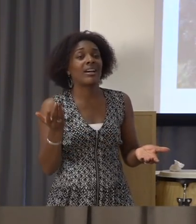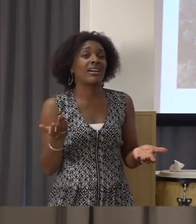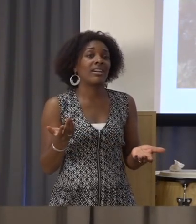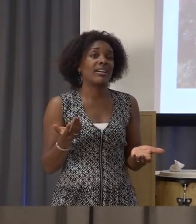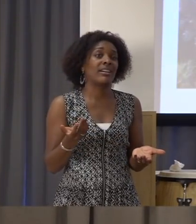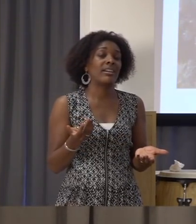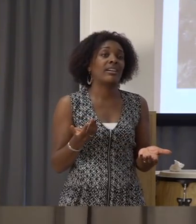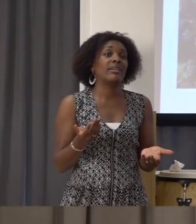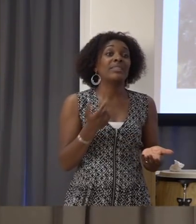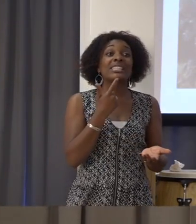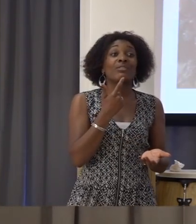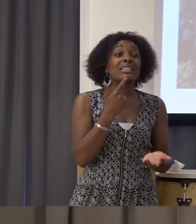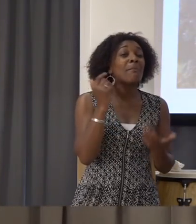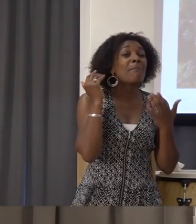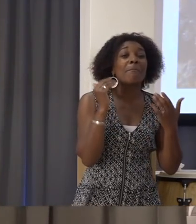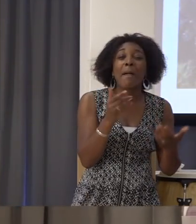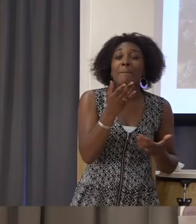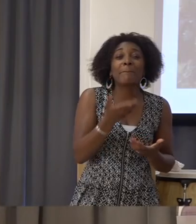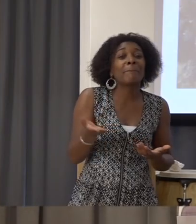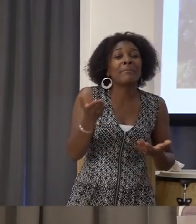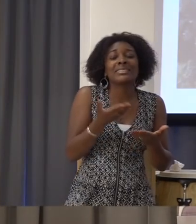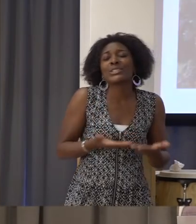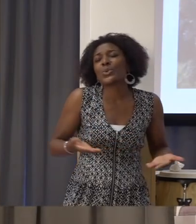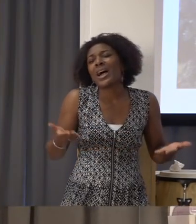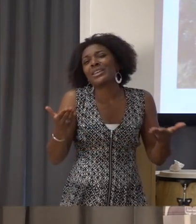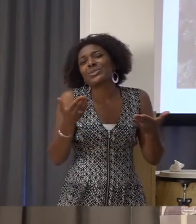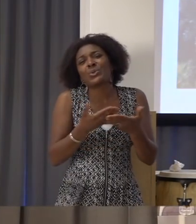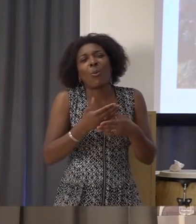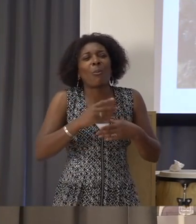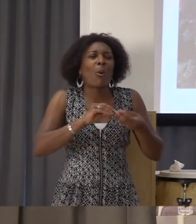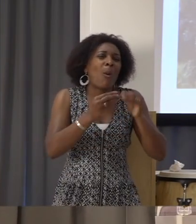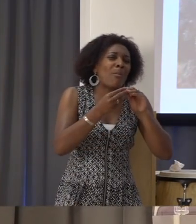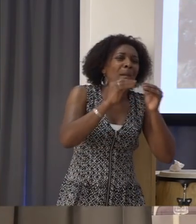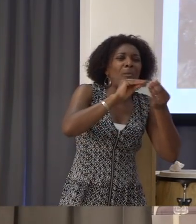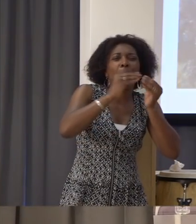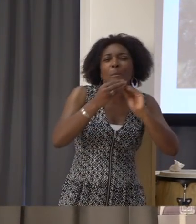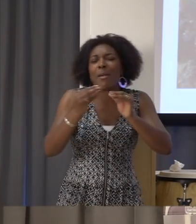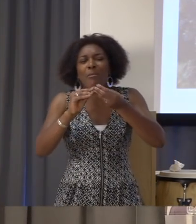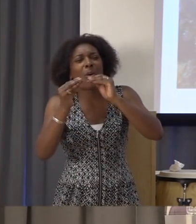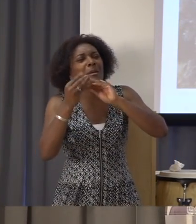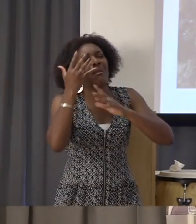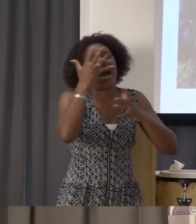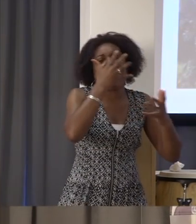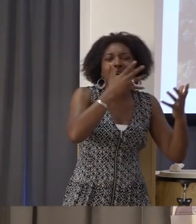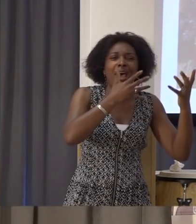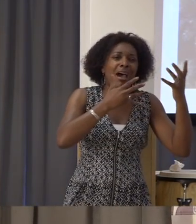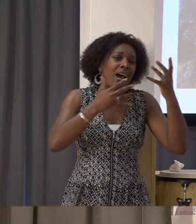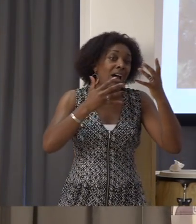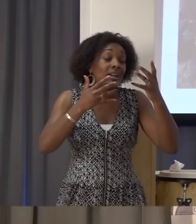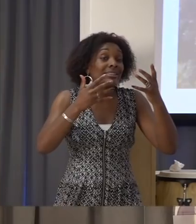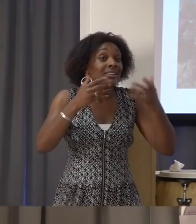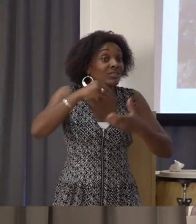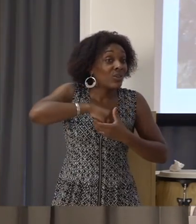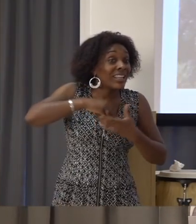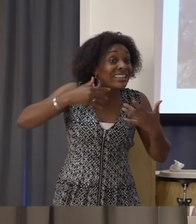Donc, ce qui veut dire, quels que soient les temps que nous passons aujourd'hui, quels que soient les vents contraires qui souffrent sur nos vies aujourd'hui,